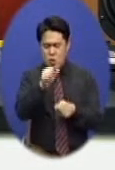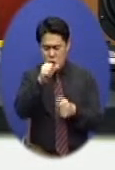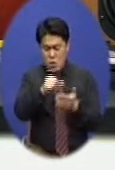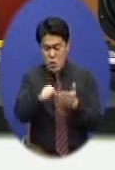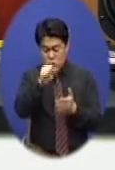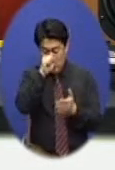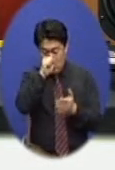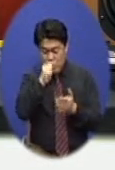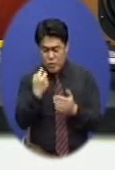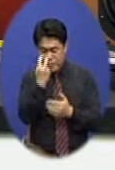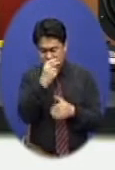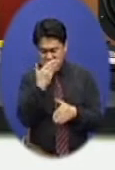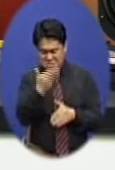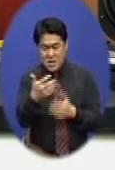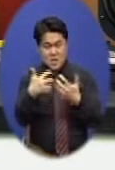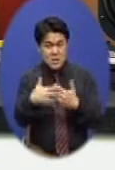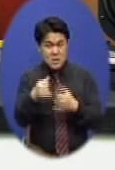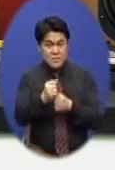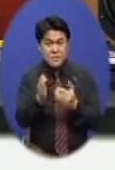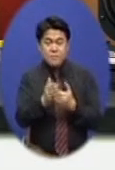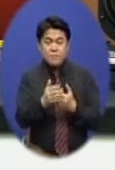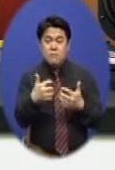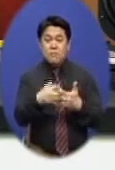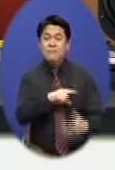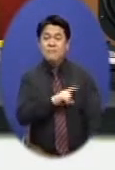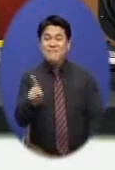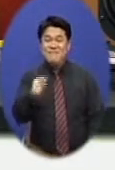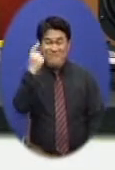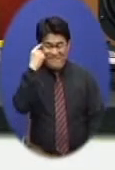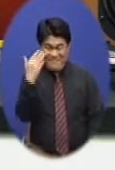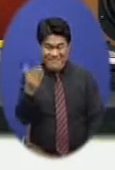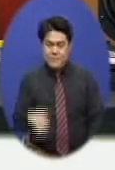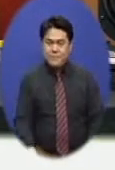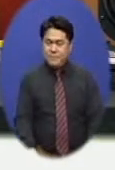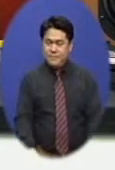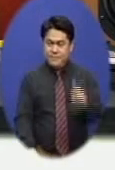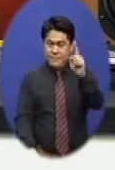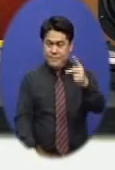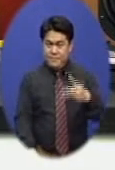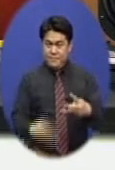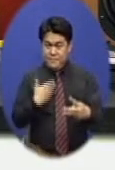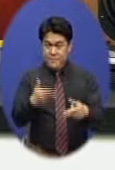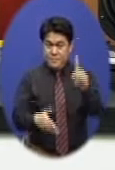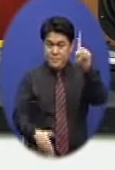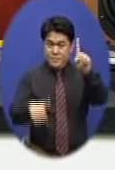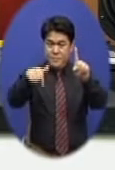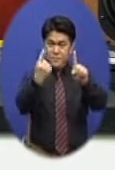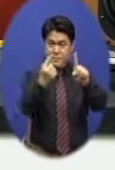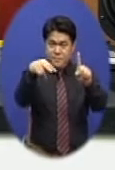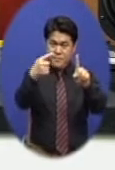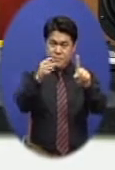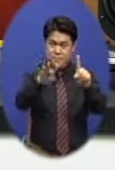장치를 개발했습니다. 네. 이 장치는 무엇일까요? 자, 먼저 보기를 드리겠습니다. 1번 고습도